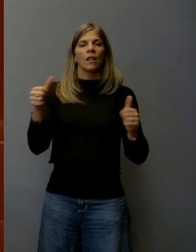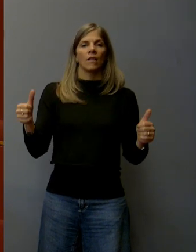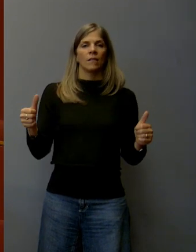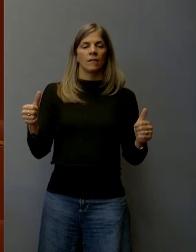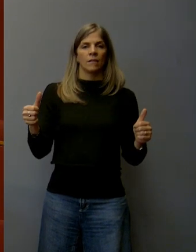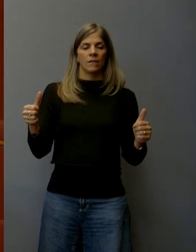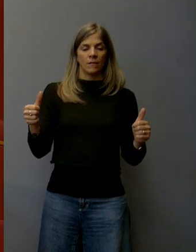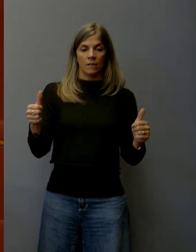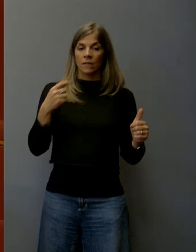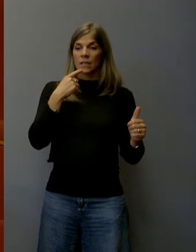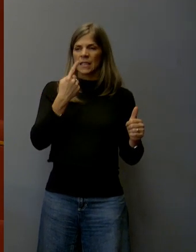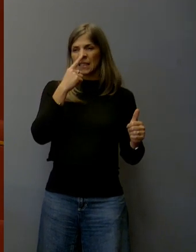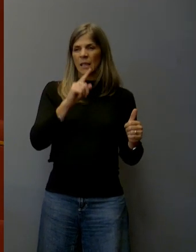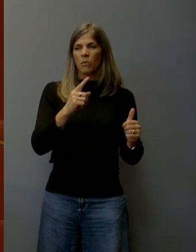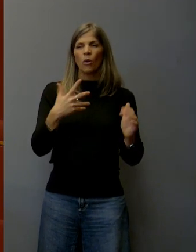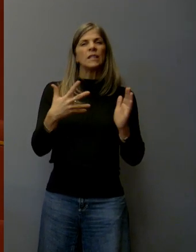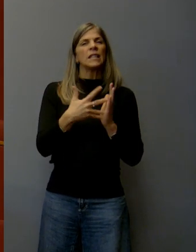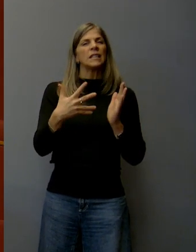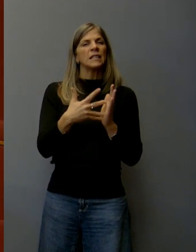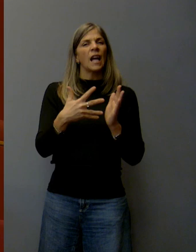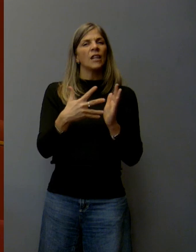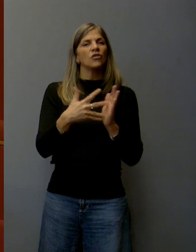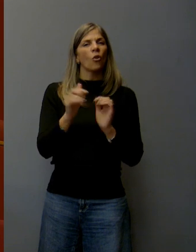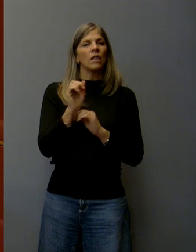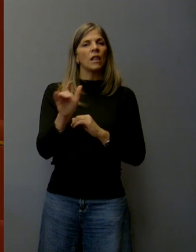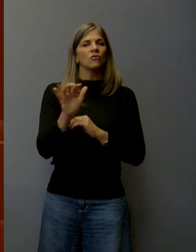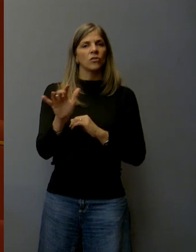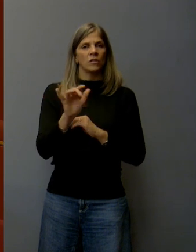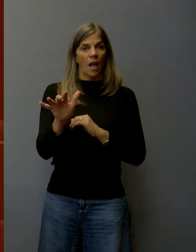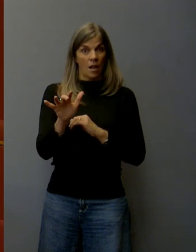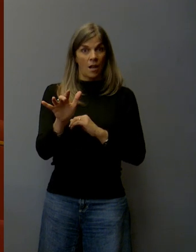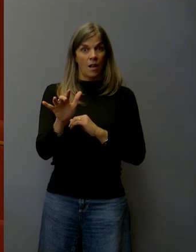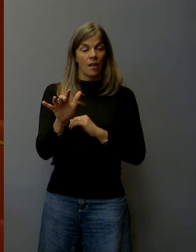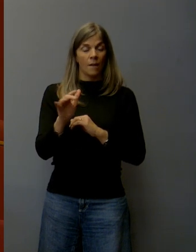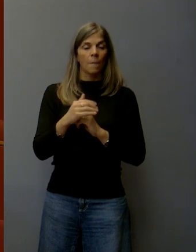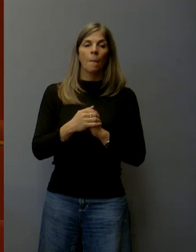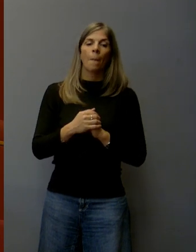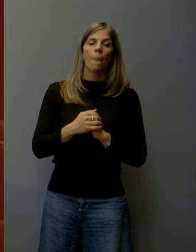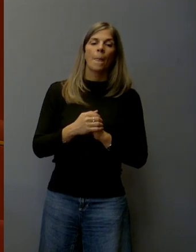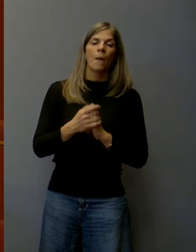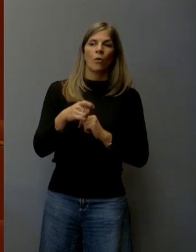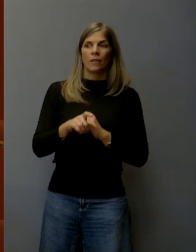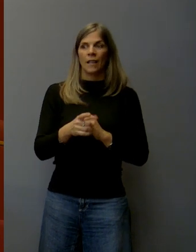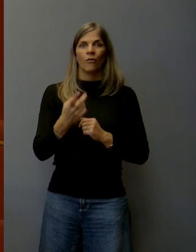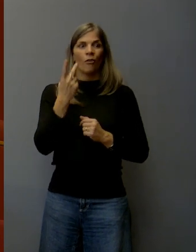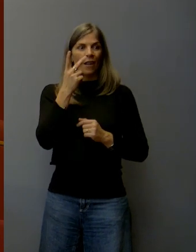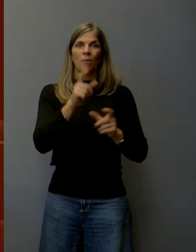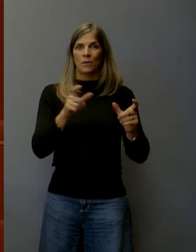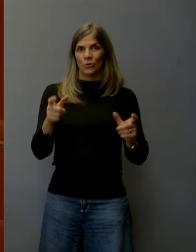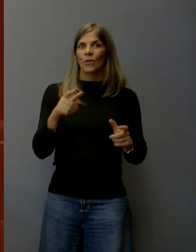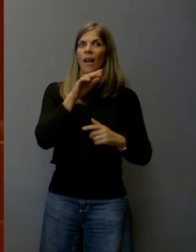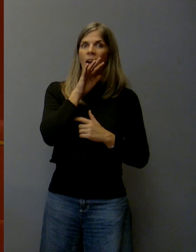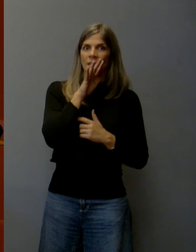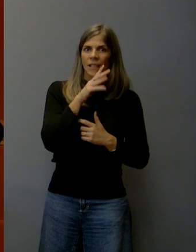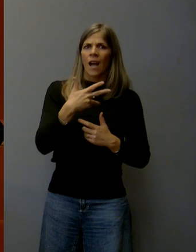possiamo definirlo disagio digitale o comunque la fatica la difficoltà delle persone